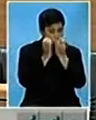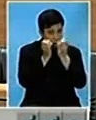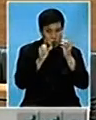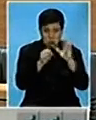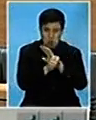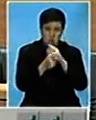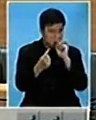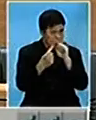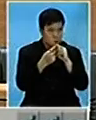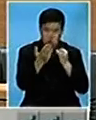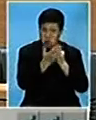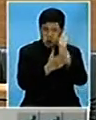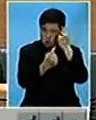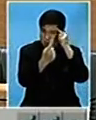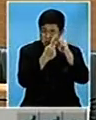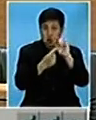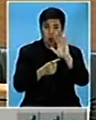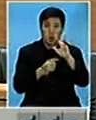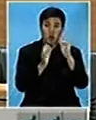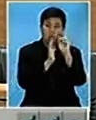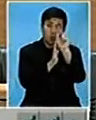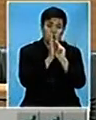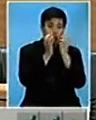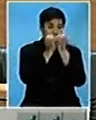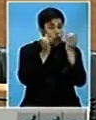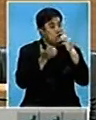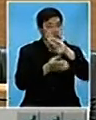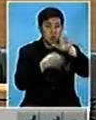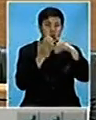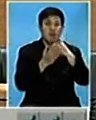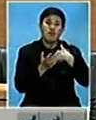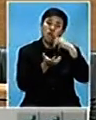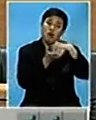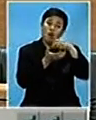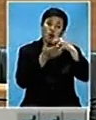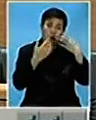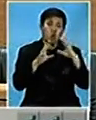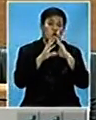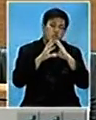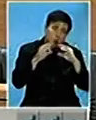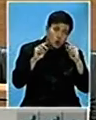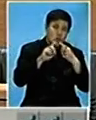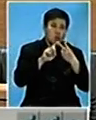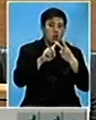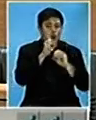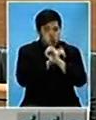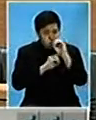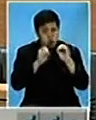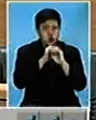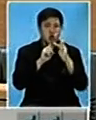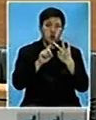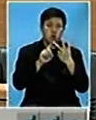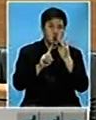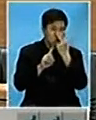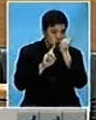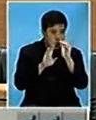สนองต่อวัตถุประสงค์ของหลักคิดของรัฐธรรมนูญดังกล่าวที่ผมได้พูดไปแล้วก็คือความสงบสุขความปลอดภัยการรักษาไว้